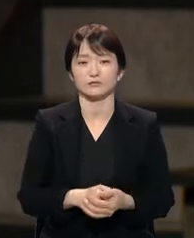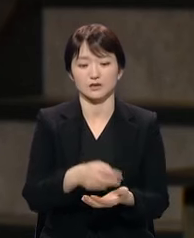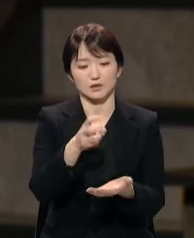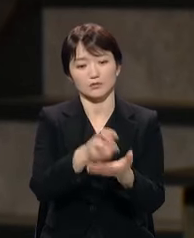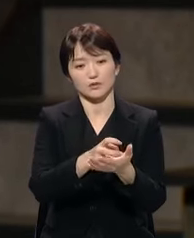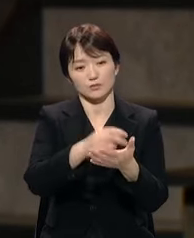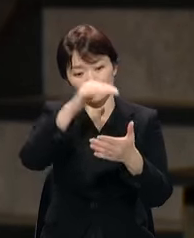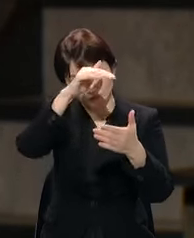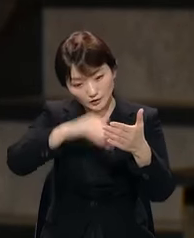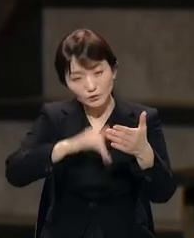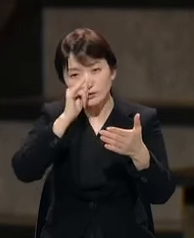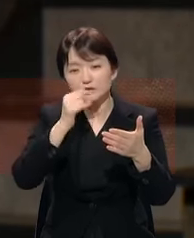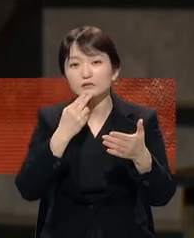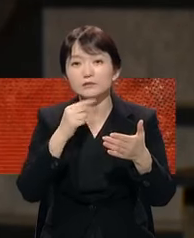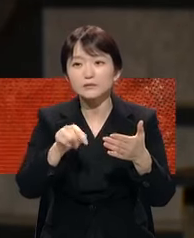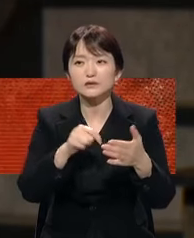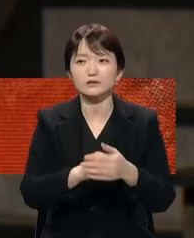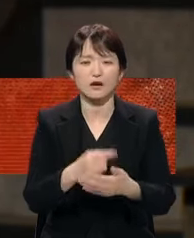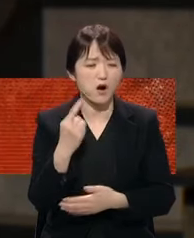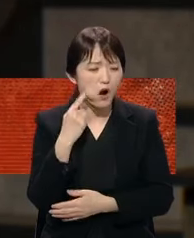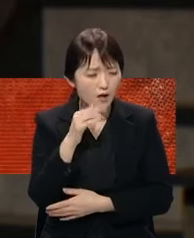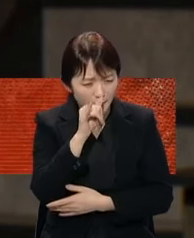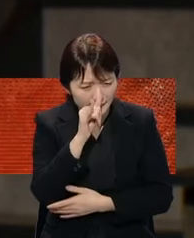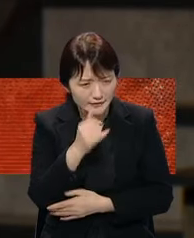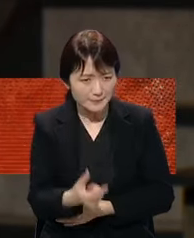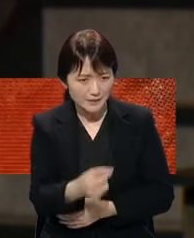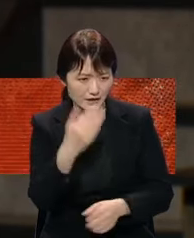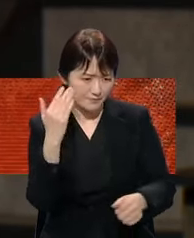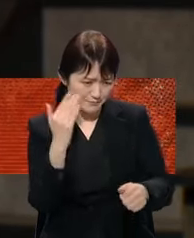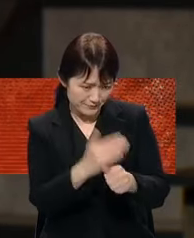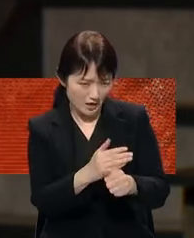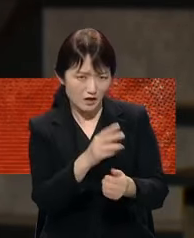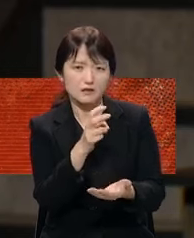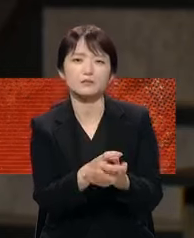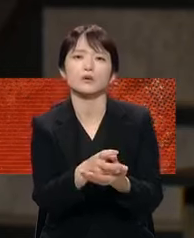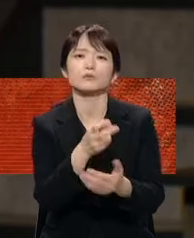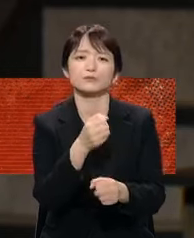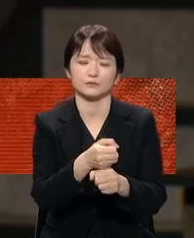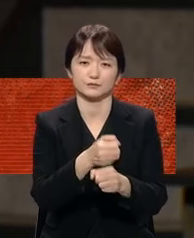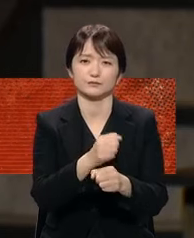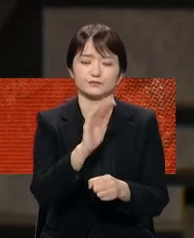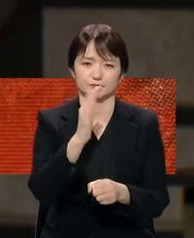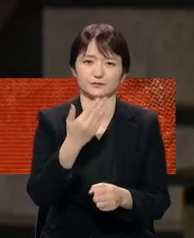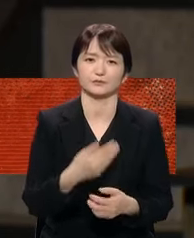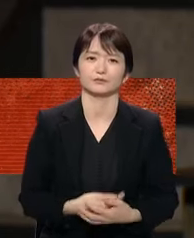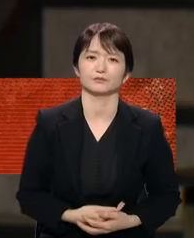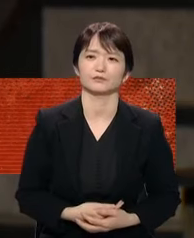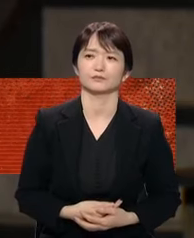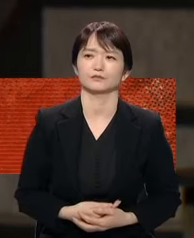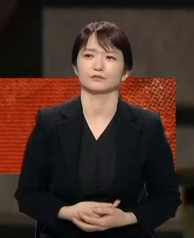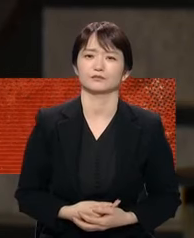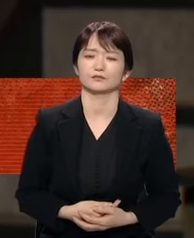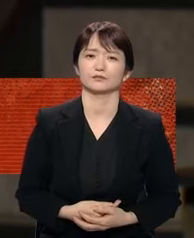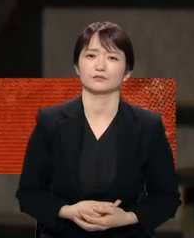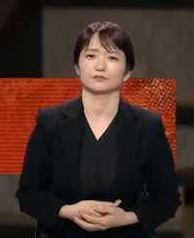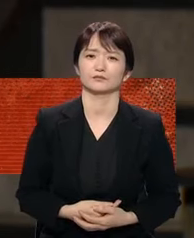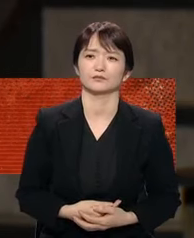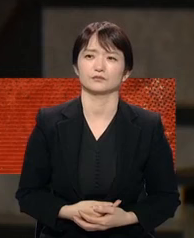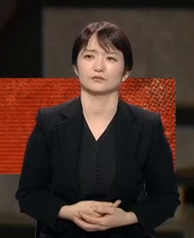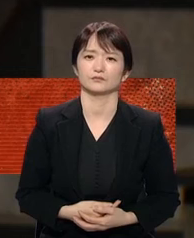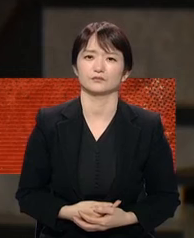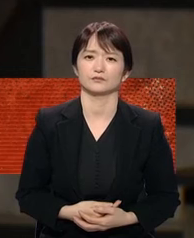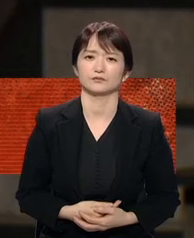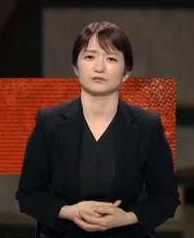대해서 만약에 거짓말을 하면 바로 해임을 하겠다라고 하는 무슨 규정을 만들든가 이렇게 해야 되는 것 같은데 자관 이분은